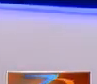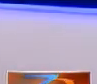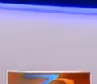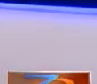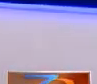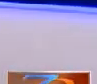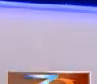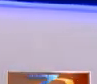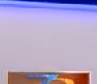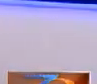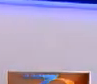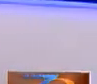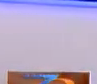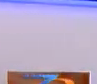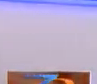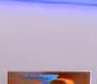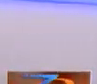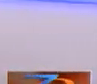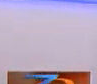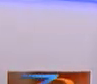berpuasa dan salam